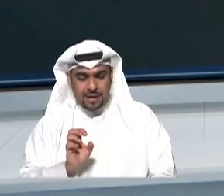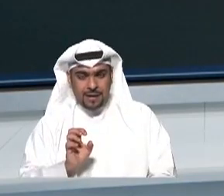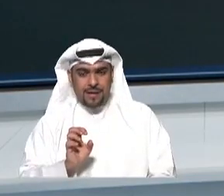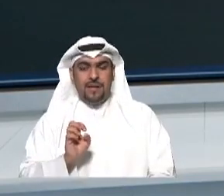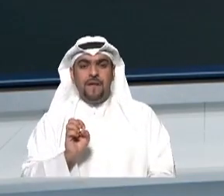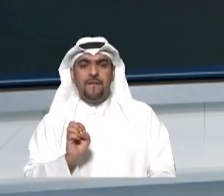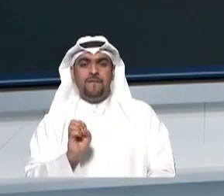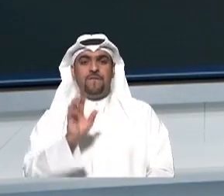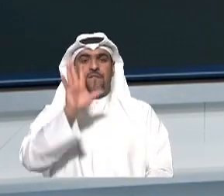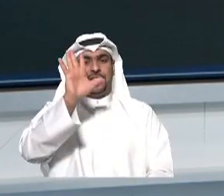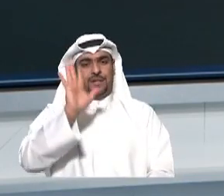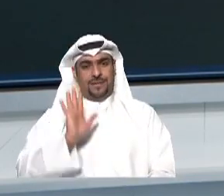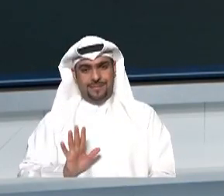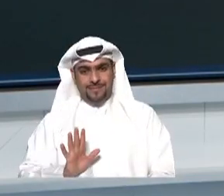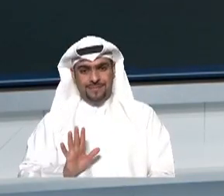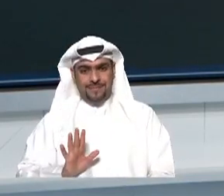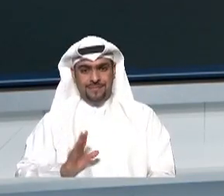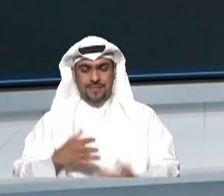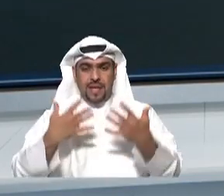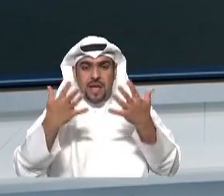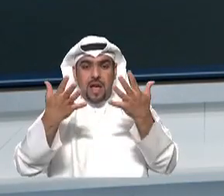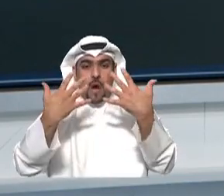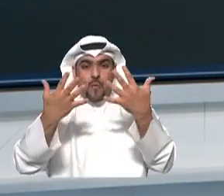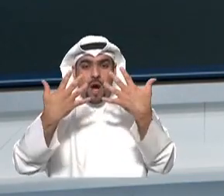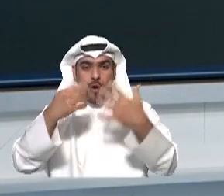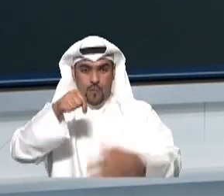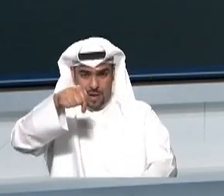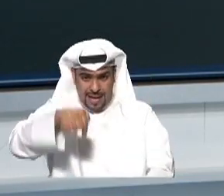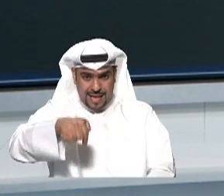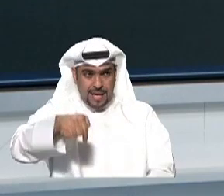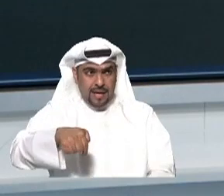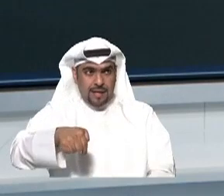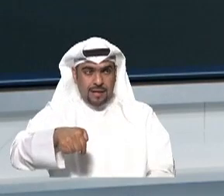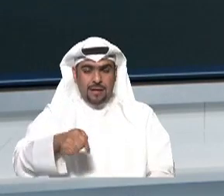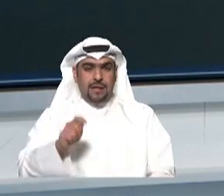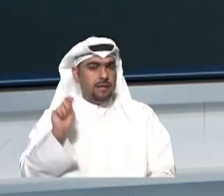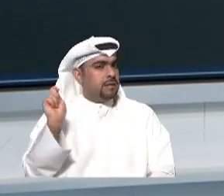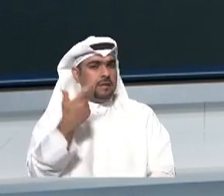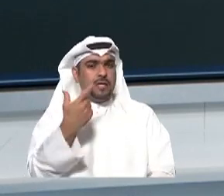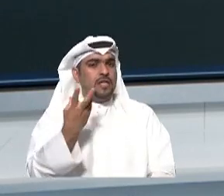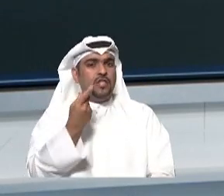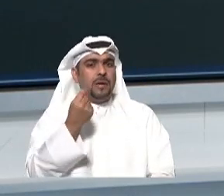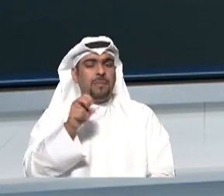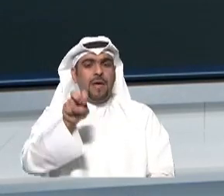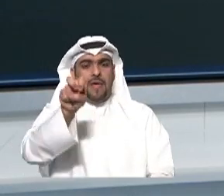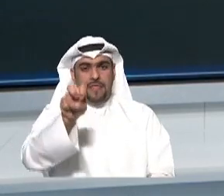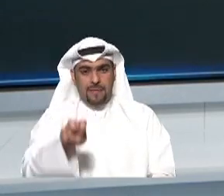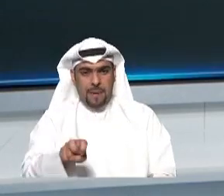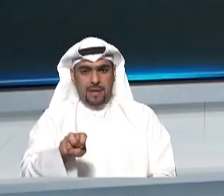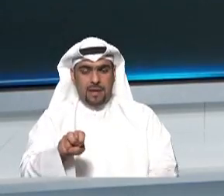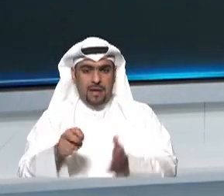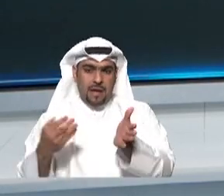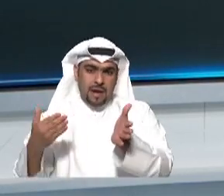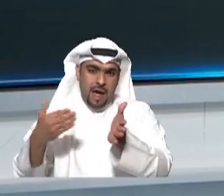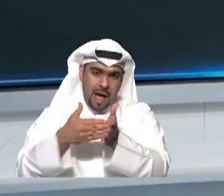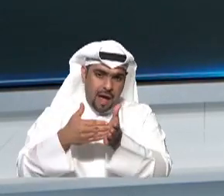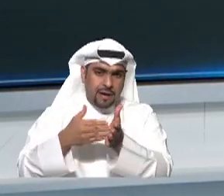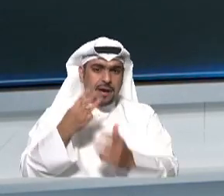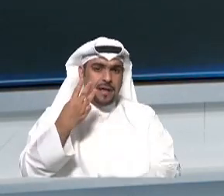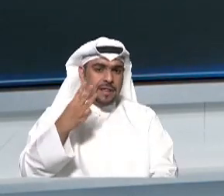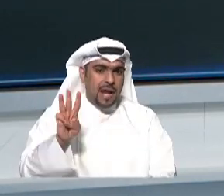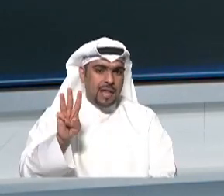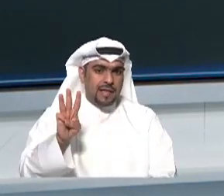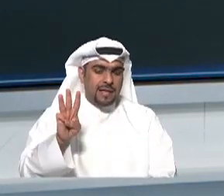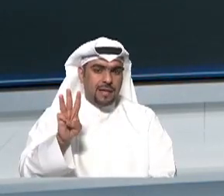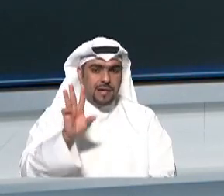من الليل والفجر. حاليا الرياح شمالية غربية إلى متقلبة الاتجاه من 8 إلى 30 كيلومتر في الساعة. أجواء باردة نسبيا، 18